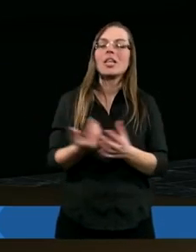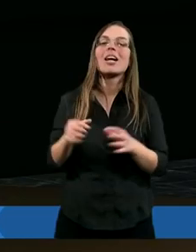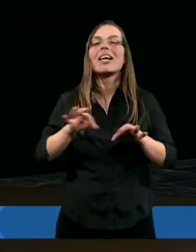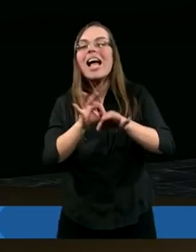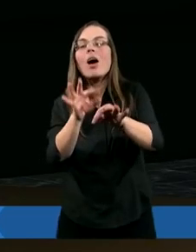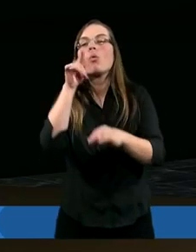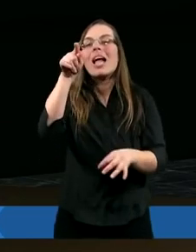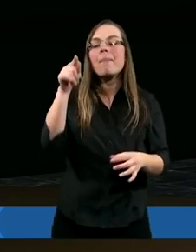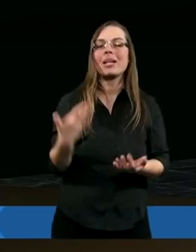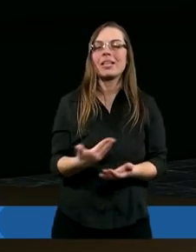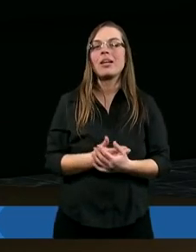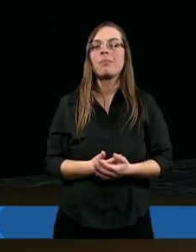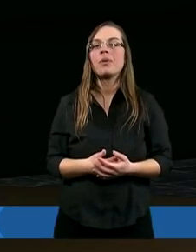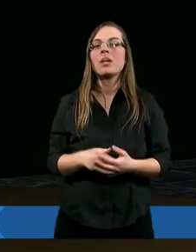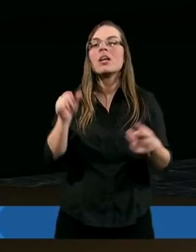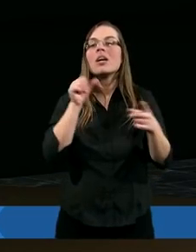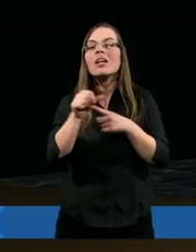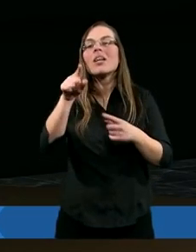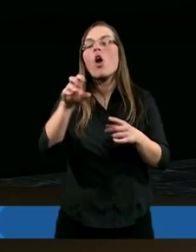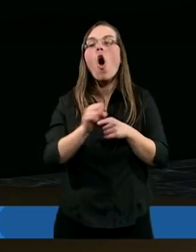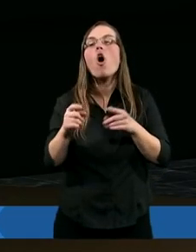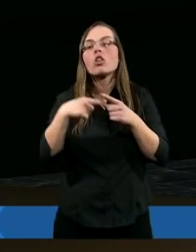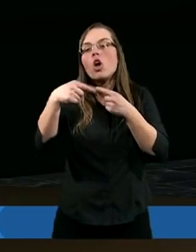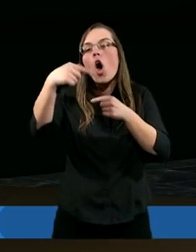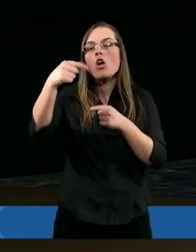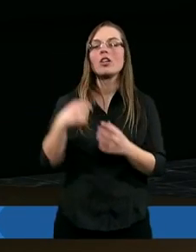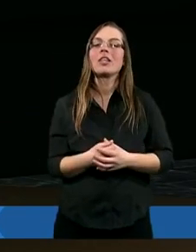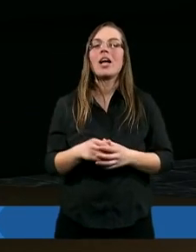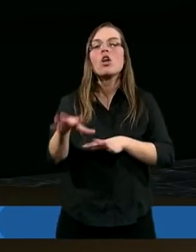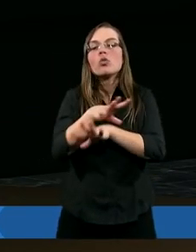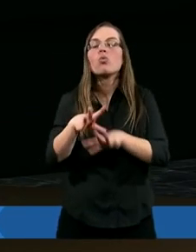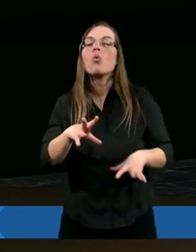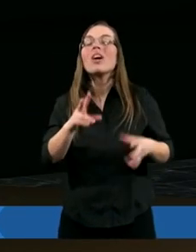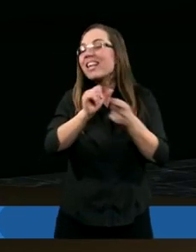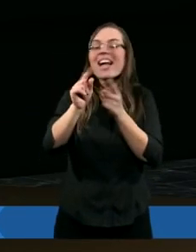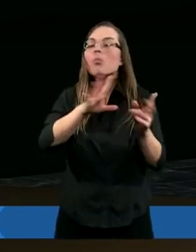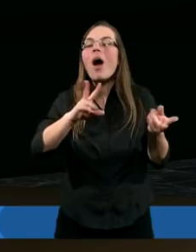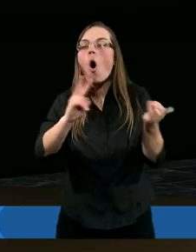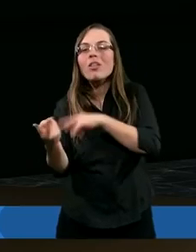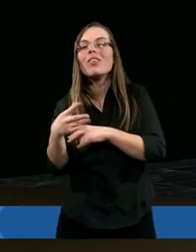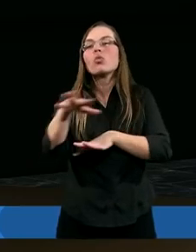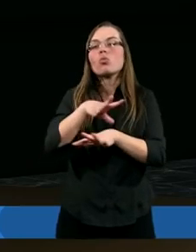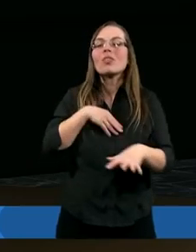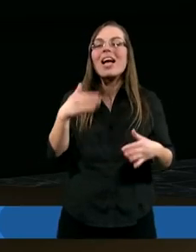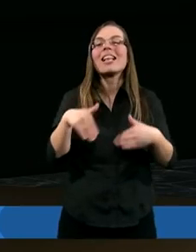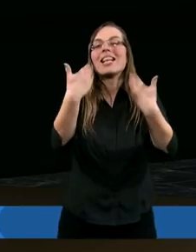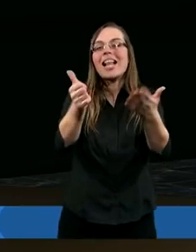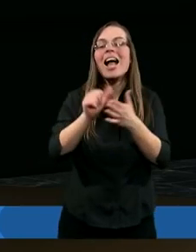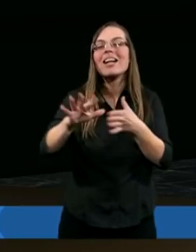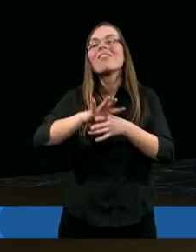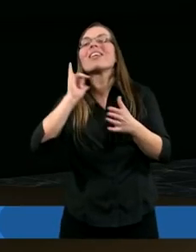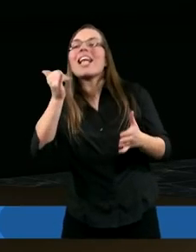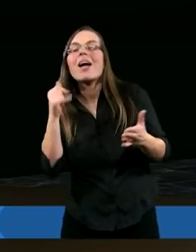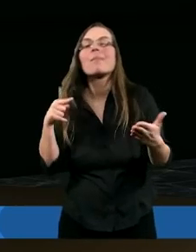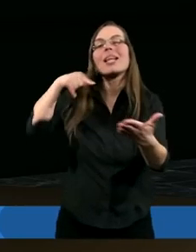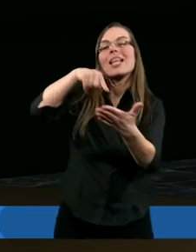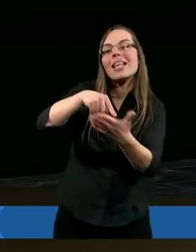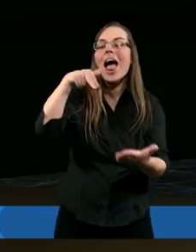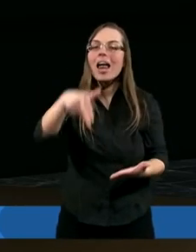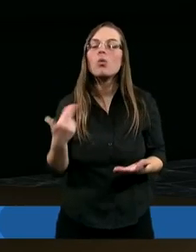kierujemy nim. Jest zupełnie odwrotnie. Duch Święty dany jest w jakimś